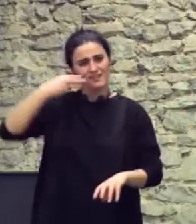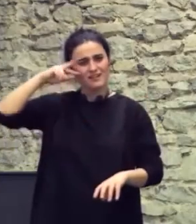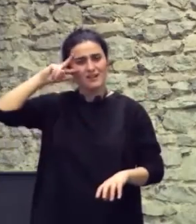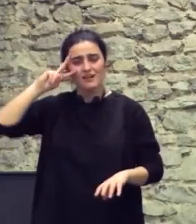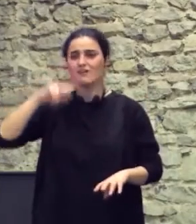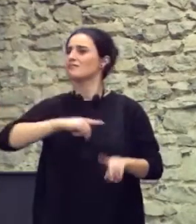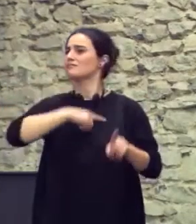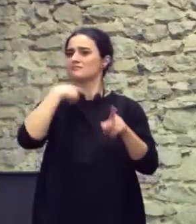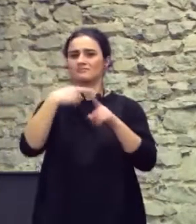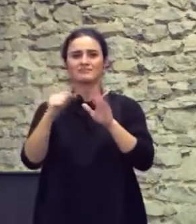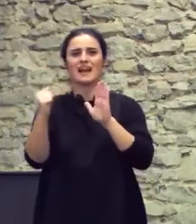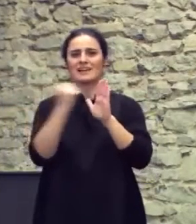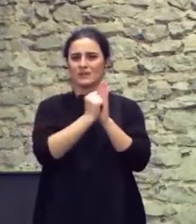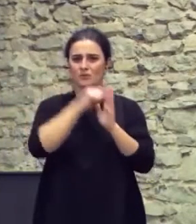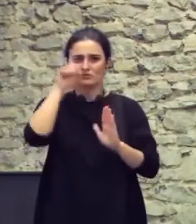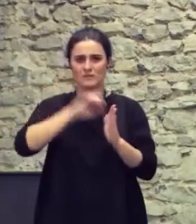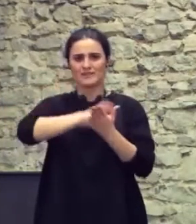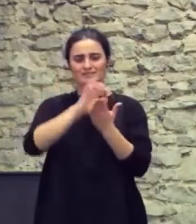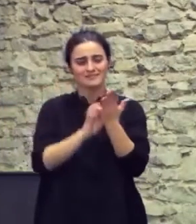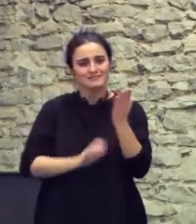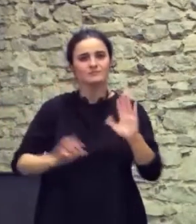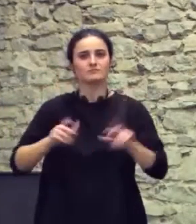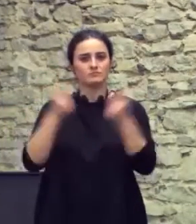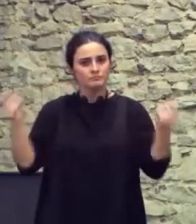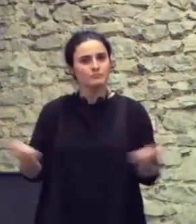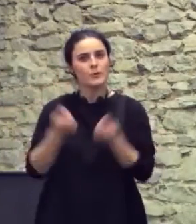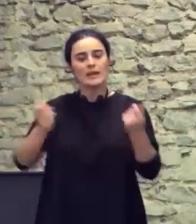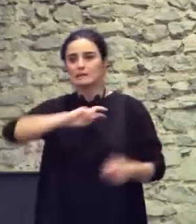ikerketak eta hainbat artikuluak ere argitaratuta ditu,